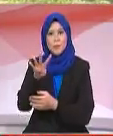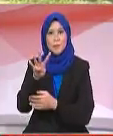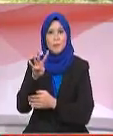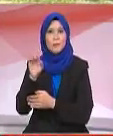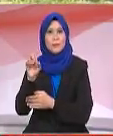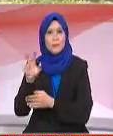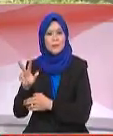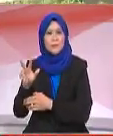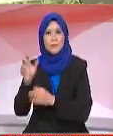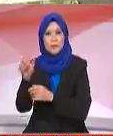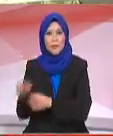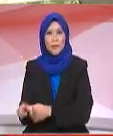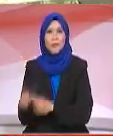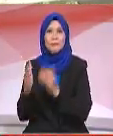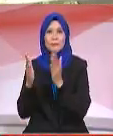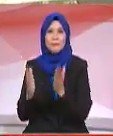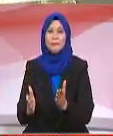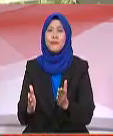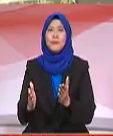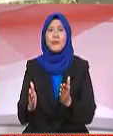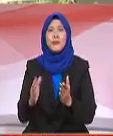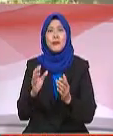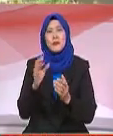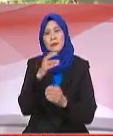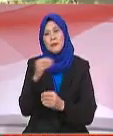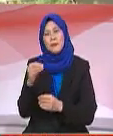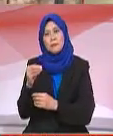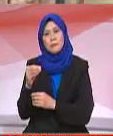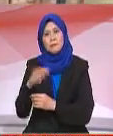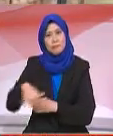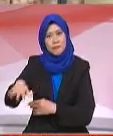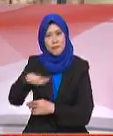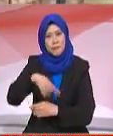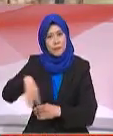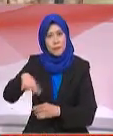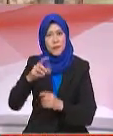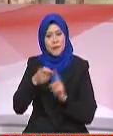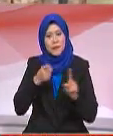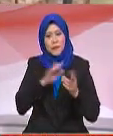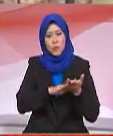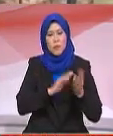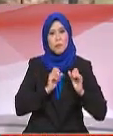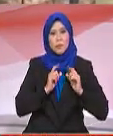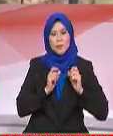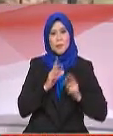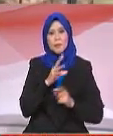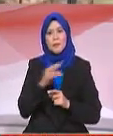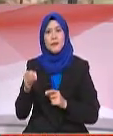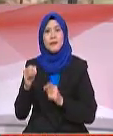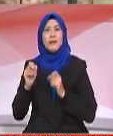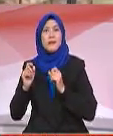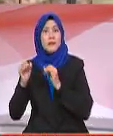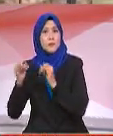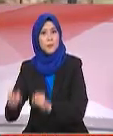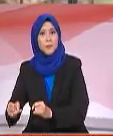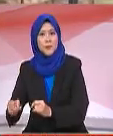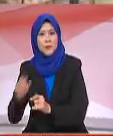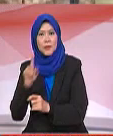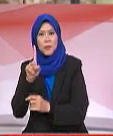36,432 calon, seramai 1,297 terdiri daripada calon sekolah swasta, manakala calon persendirian